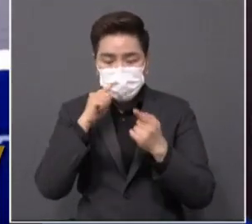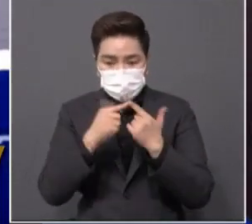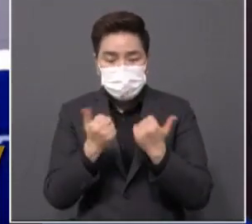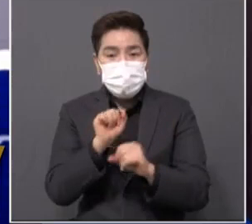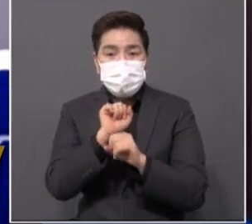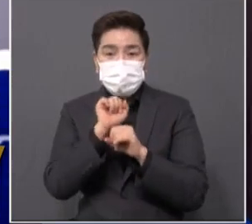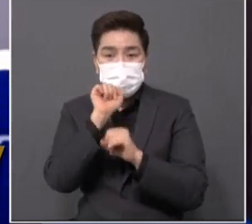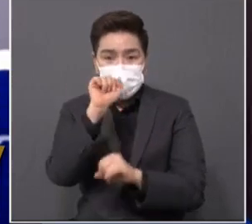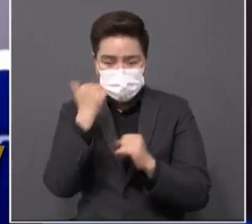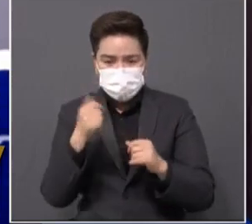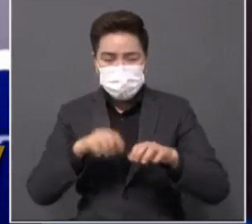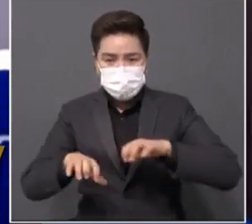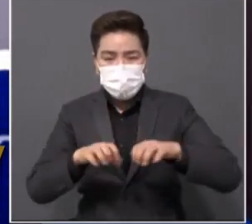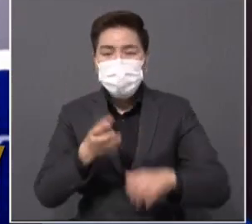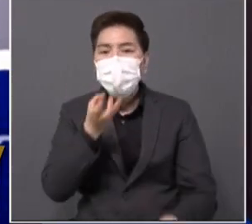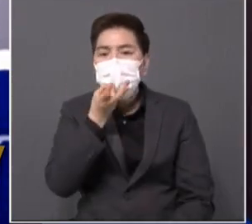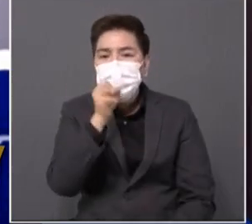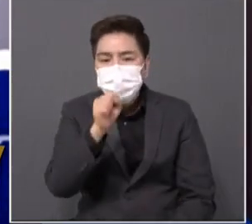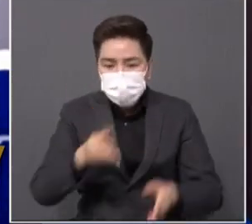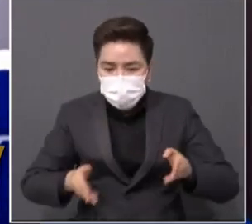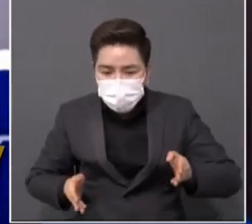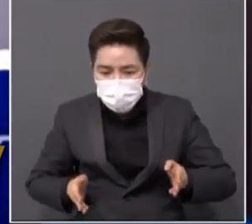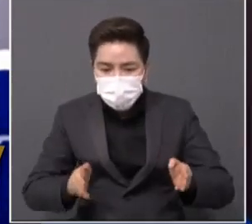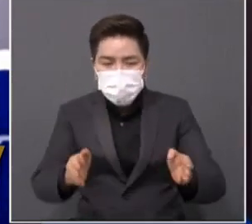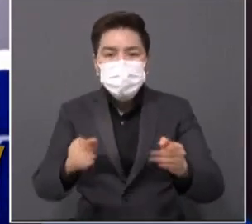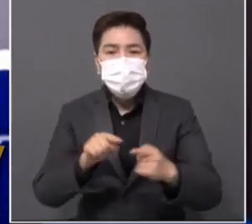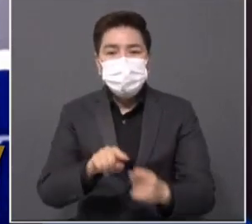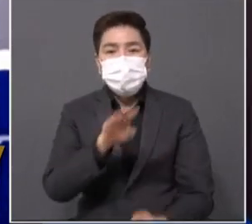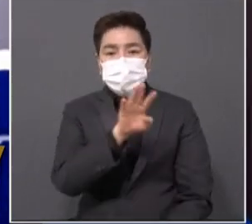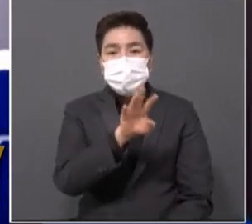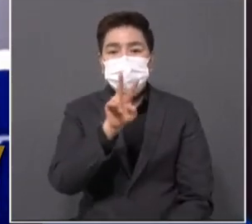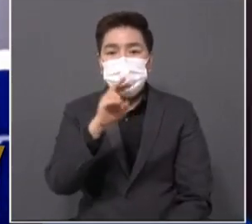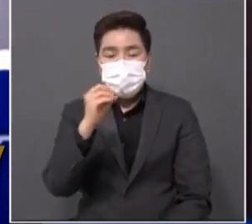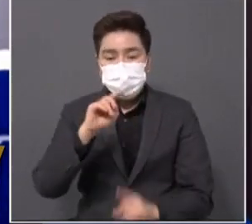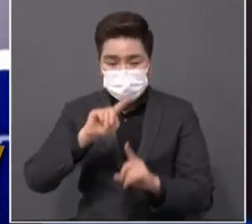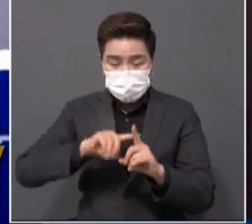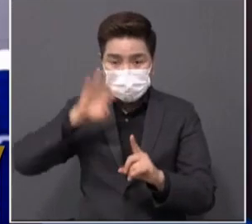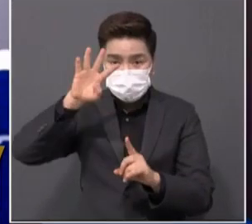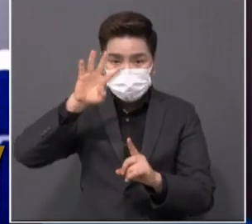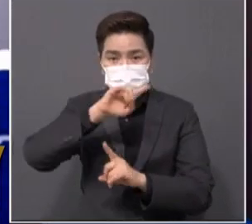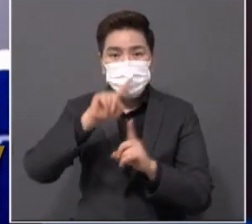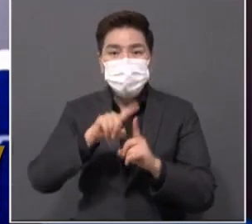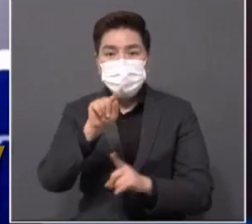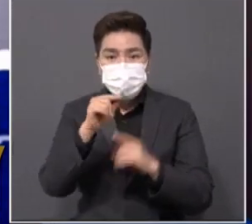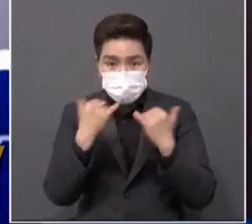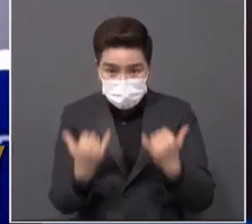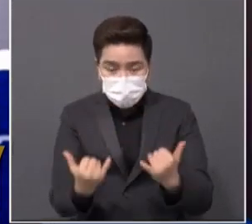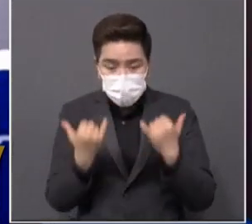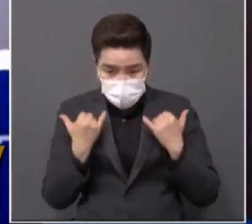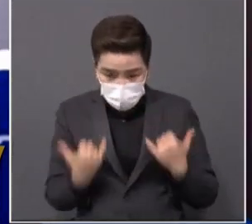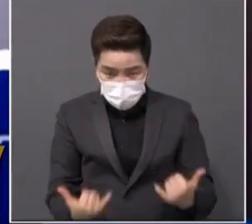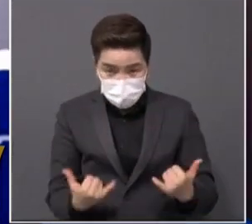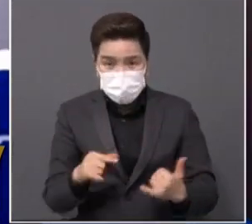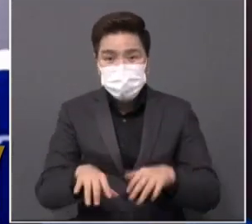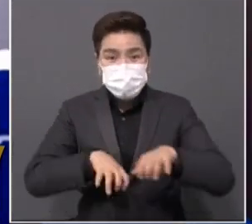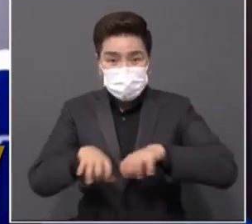การประกาศว่ามีกจัดงานเข้าสาร 420ในวันท 20 สายน ot 2566 นี้ก็คือ